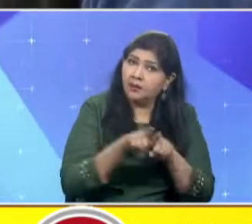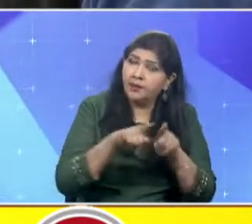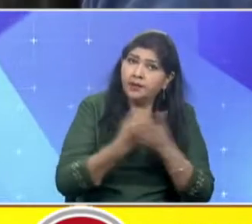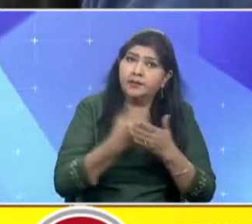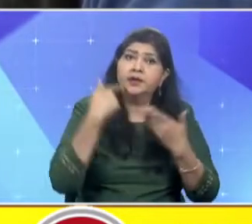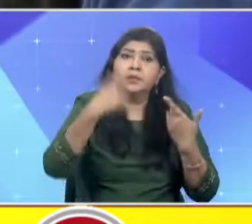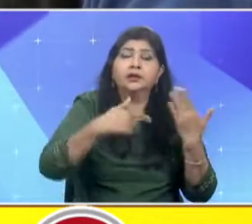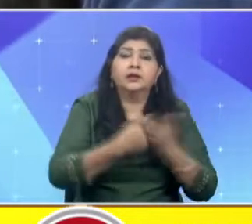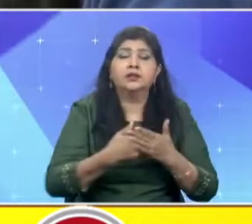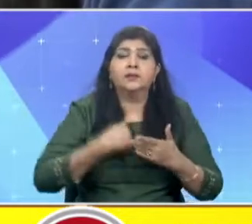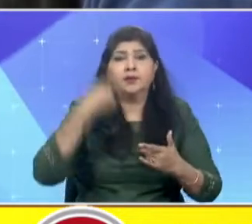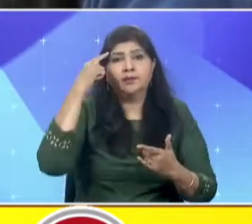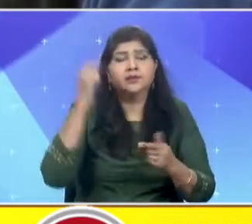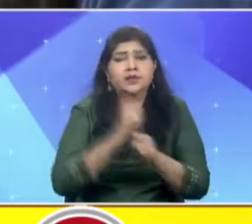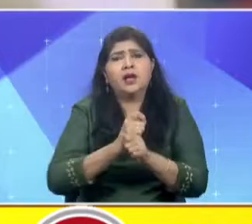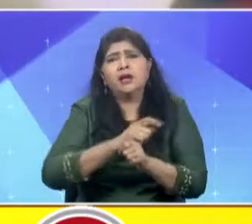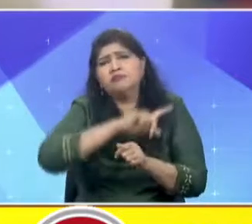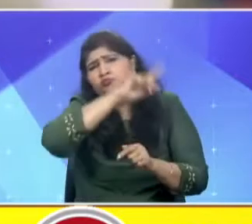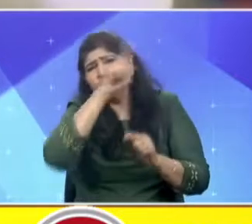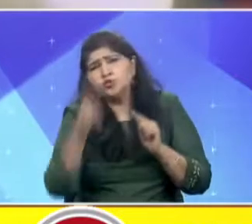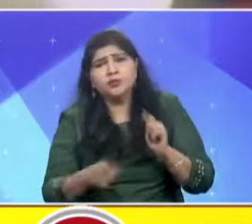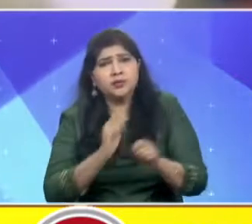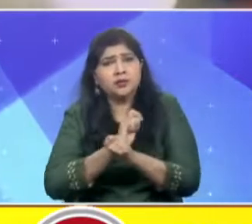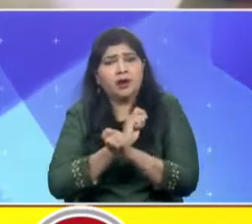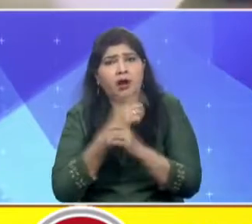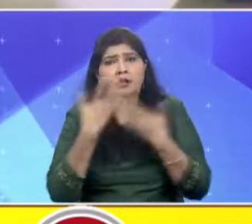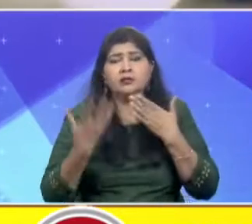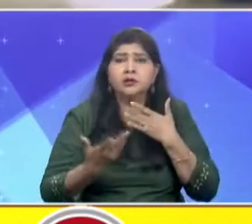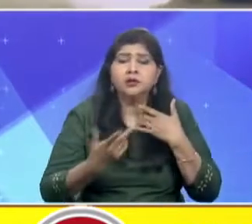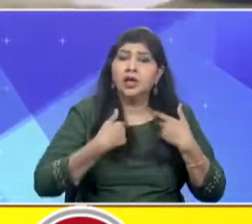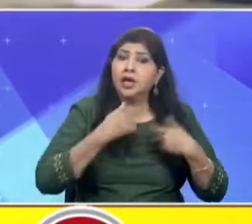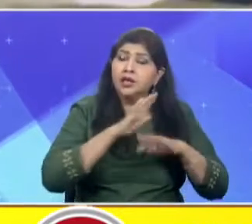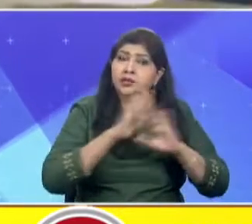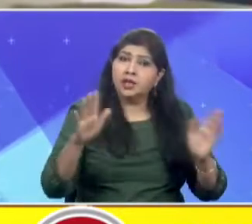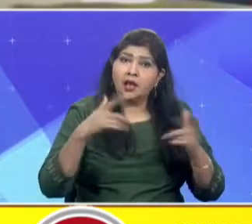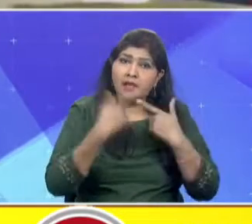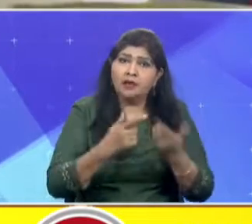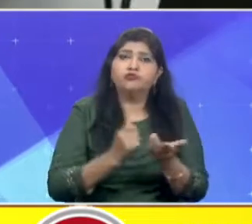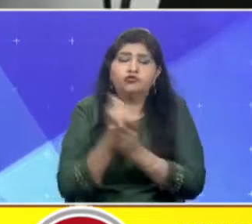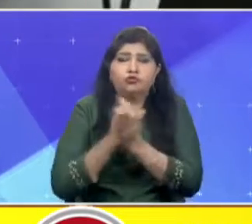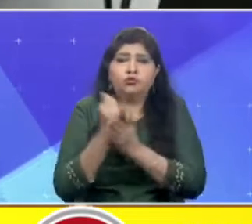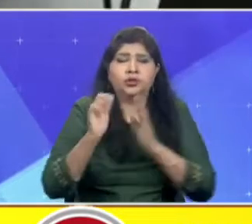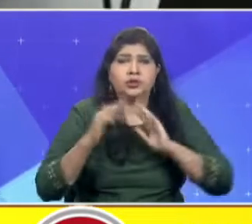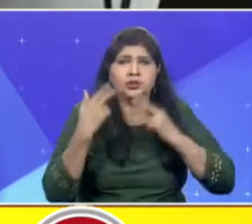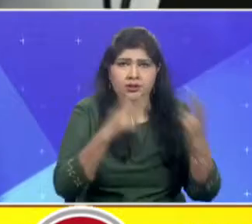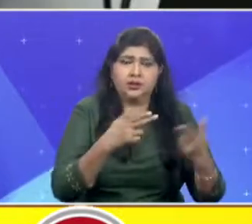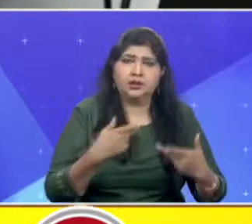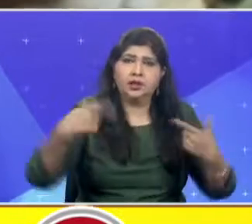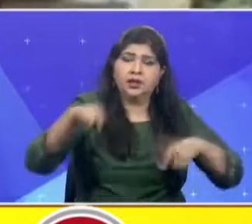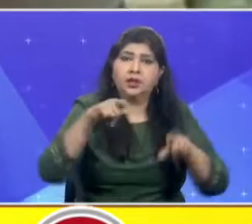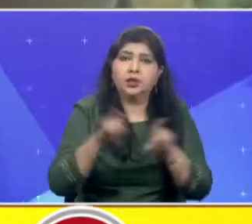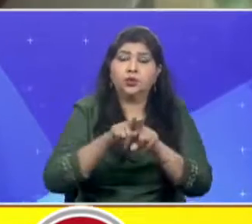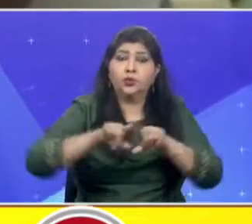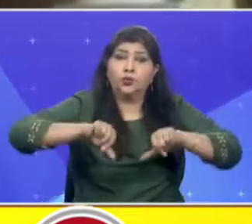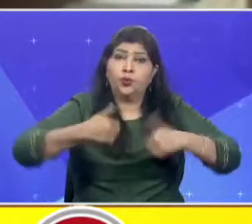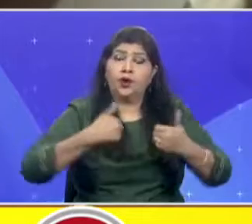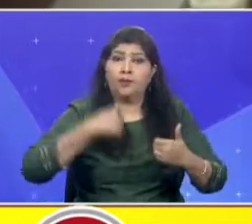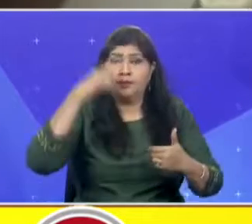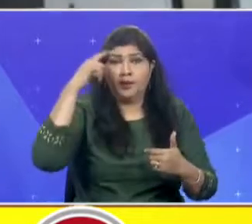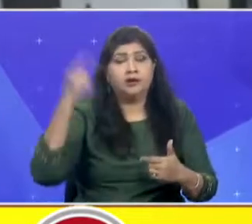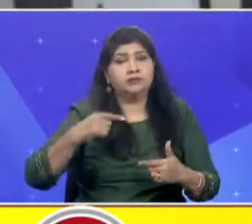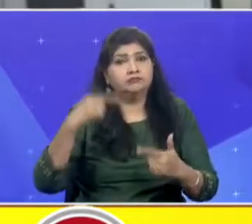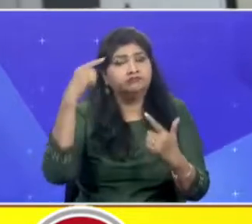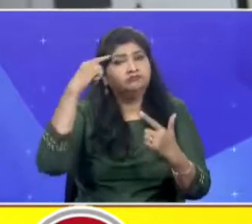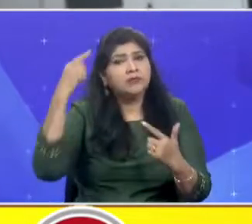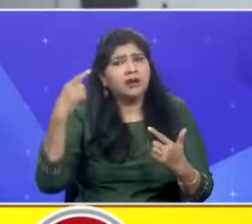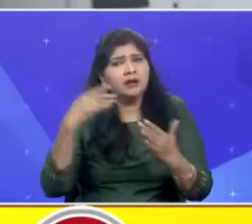लिए दिन रात ईमानदारी से प्रयास होता है, तो वो संकल्प